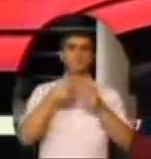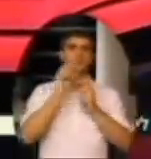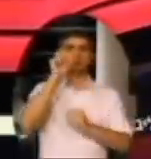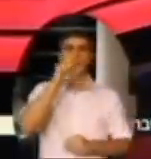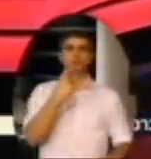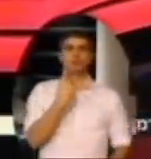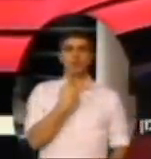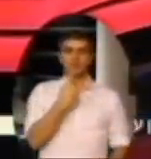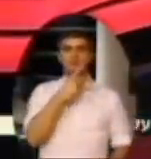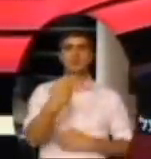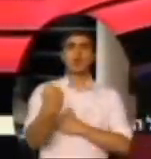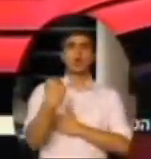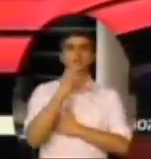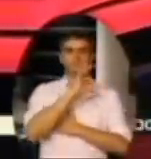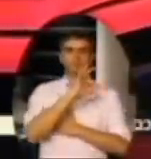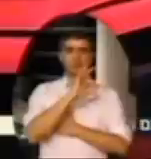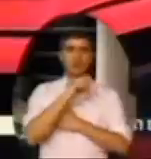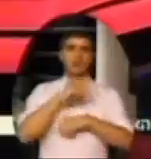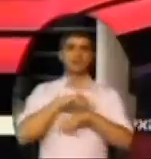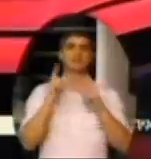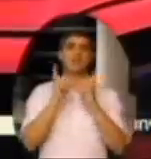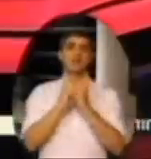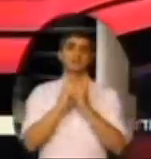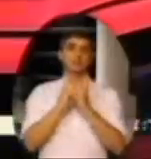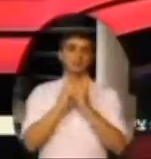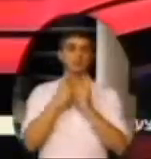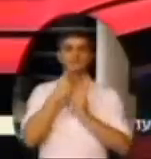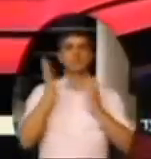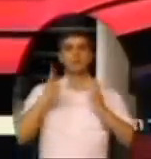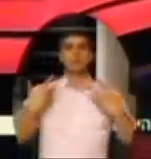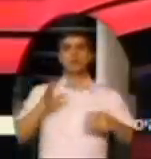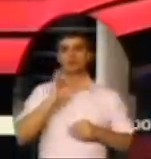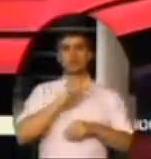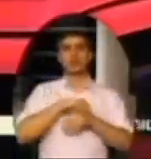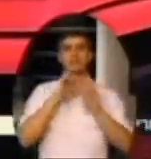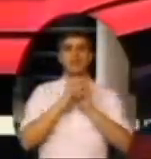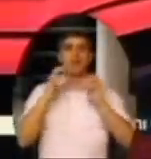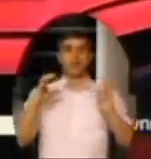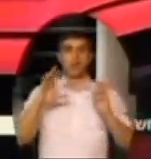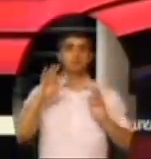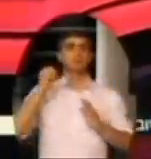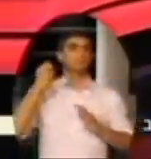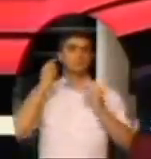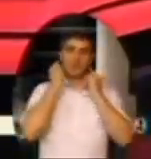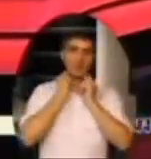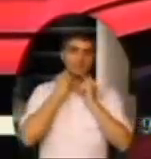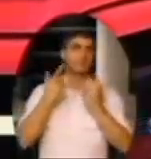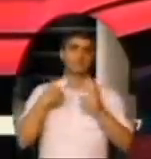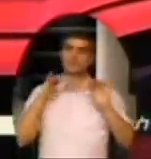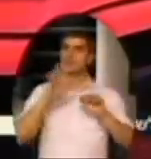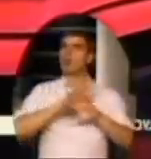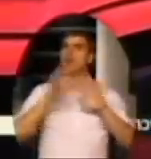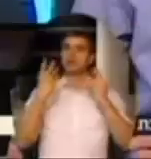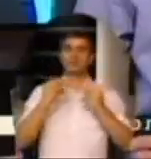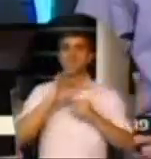אחד זה עוצמתה לזמן לטווח הקצר וזה חולשתה לטווח הארוך כי אם משום מה ליברמ ואני מאחל לו